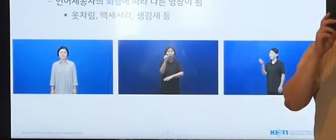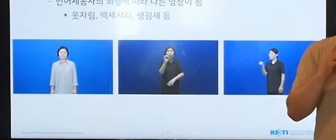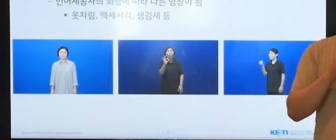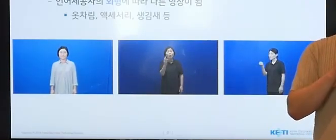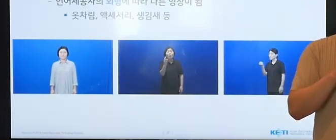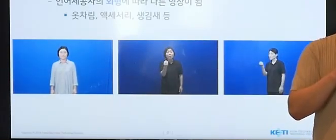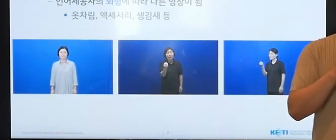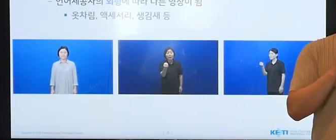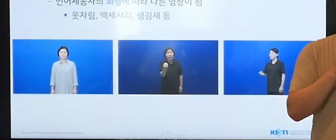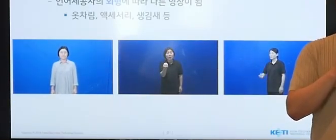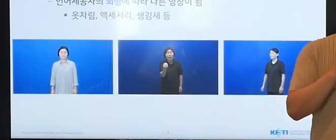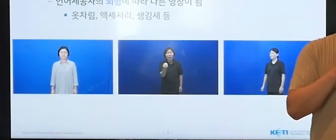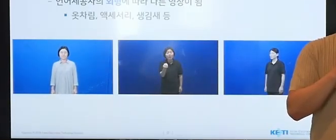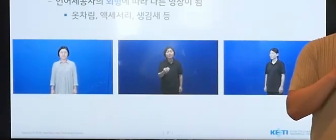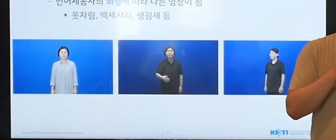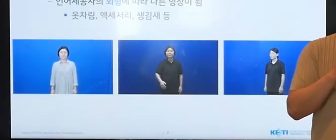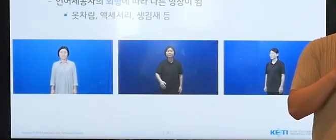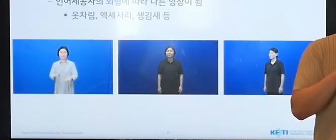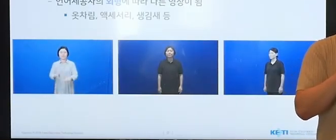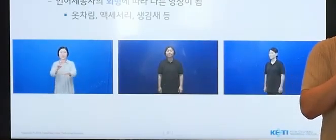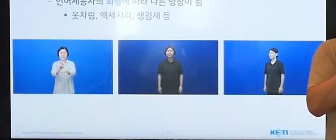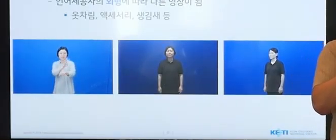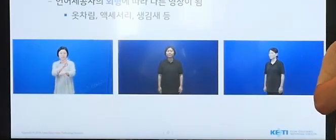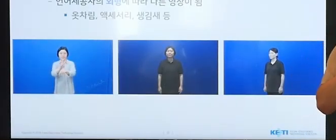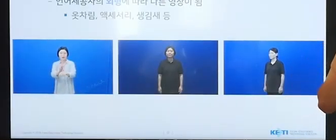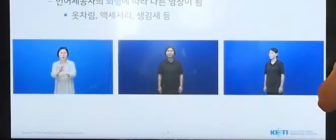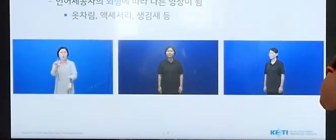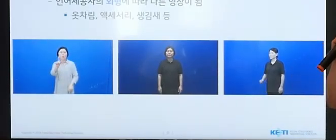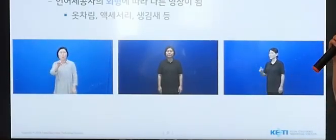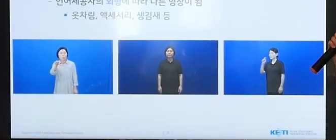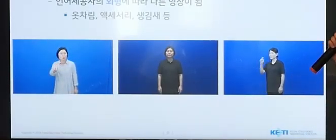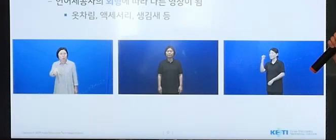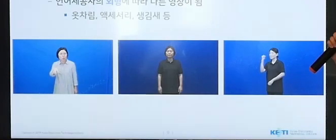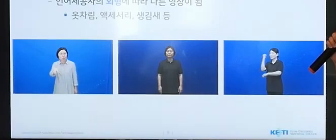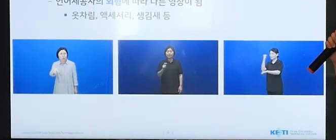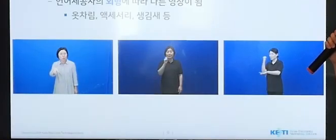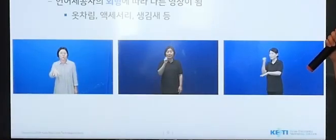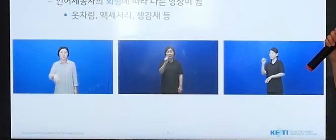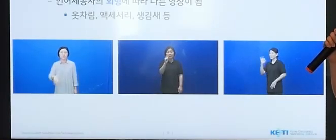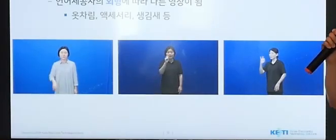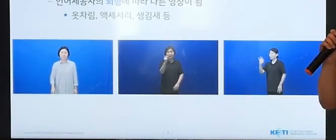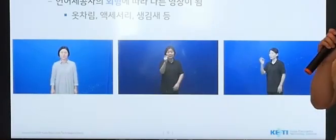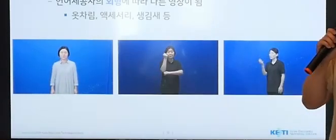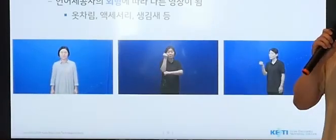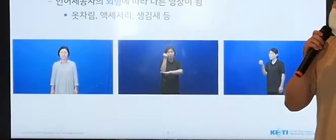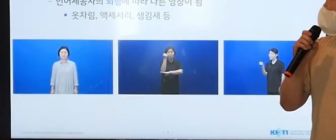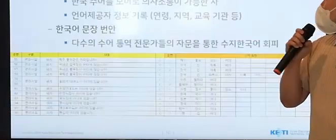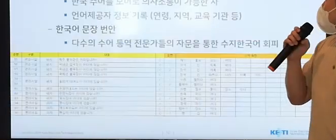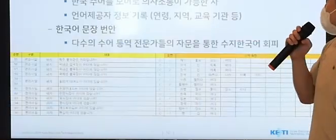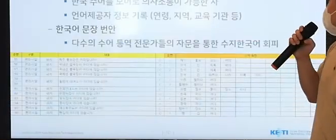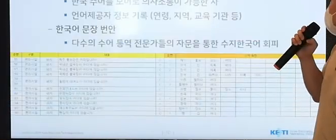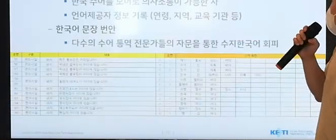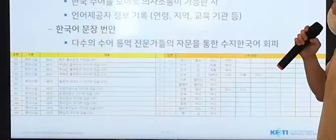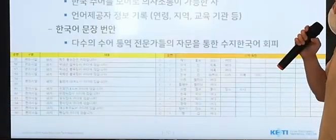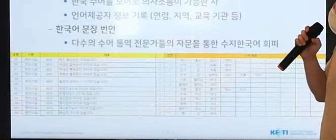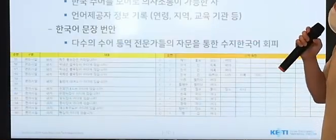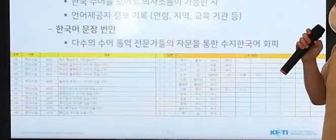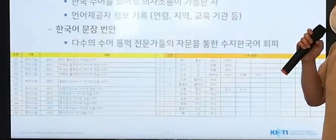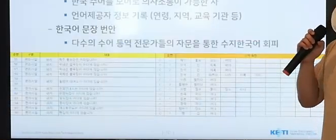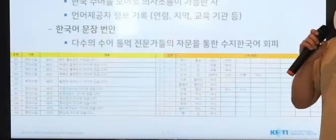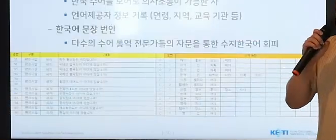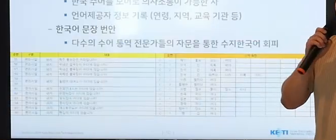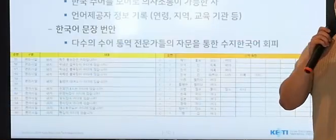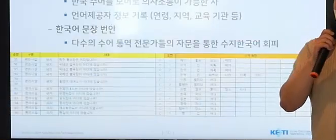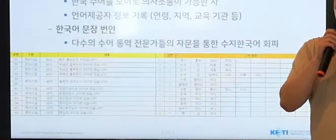안 썼다만으로 이제 완전 다른 사람인 것처럼 이해를 할 수가 있기 때문에 이런 부분들에 대한 고려도 마찬가지로 필요하게 됩니다.